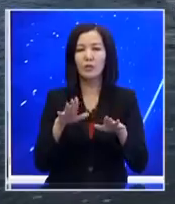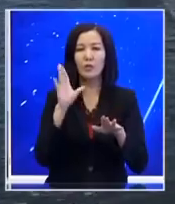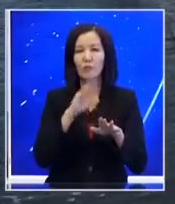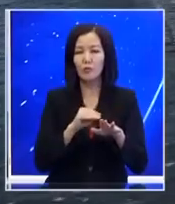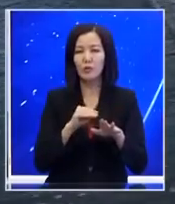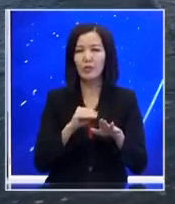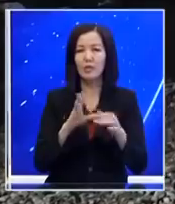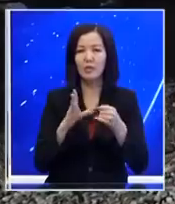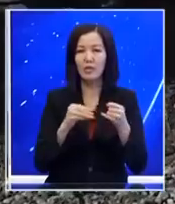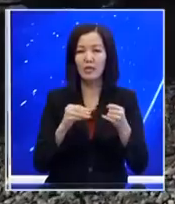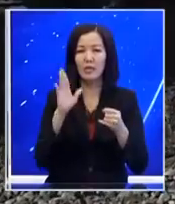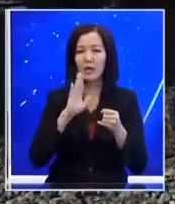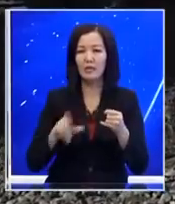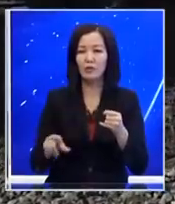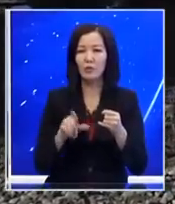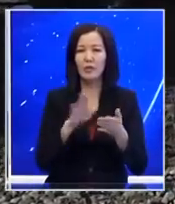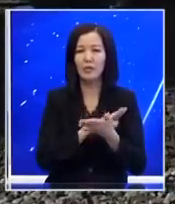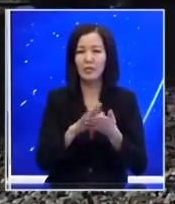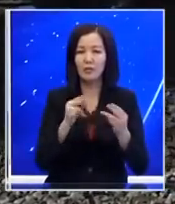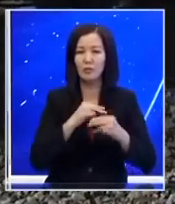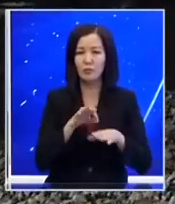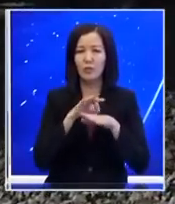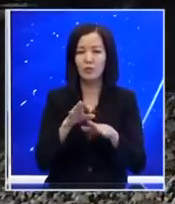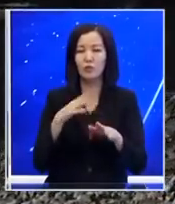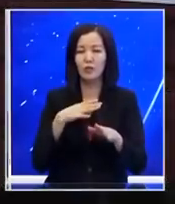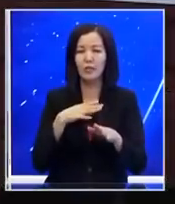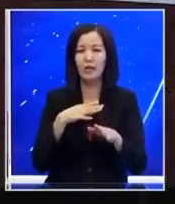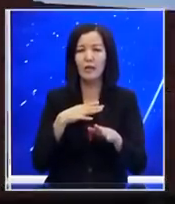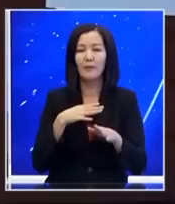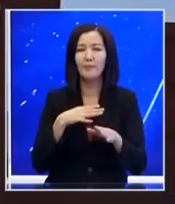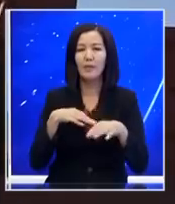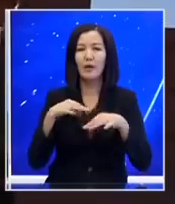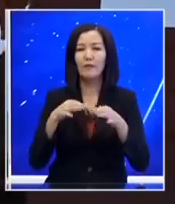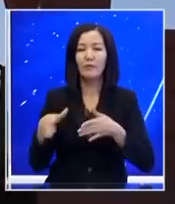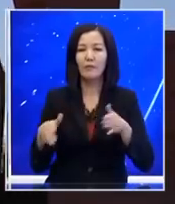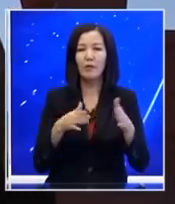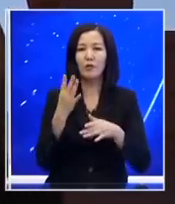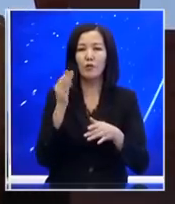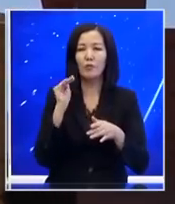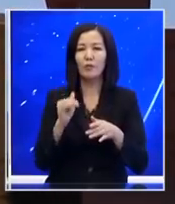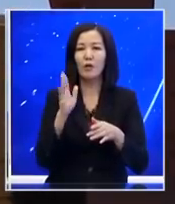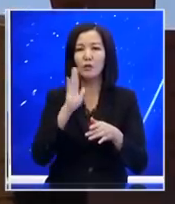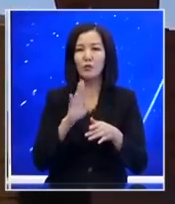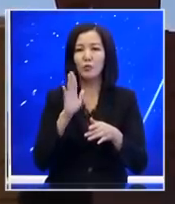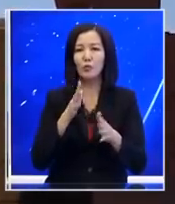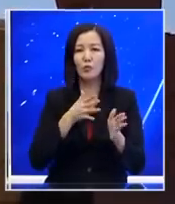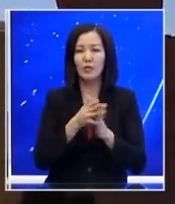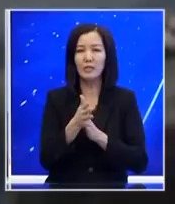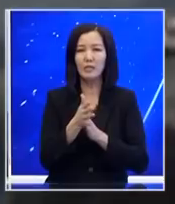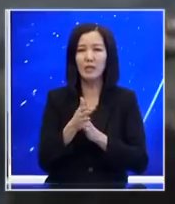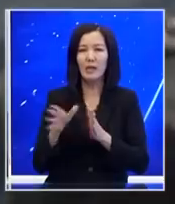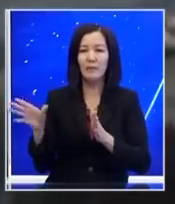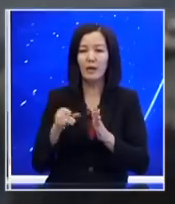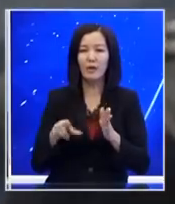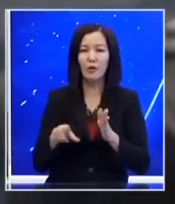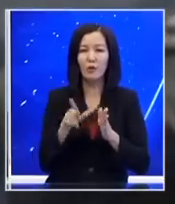деген жерлерде арықтар мен арналарды тазалау жұмыстары жүргізілді. Автомобиль жолдарында 4000-ға жуық су өткізу құрылыстары тазартылды.